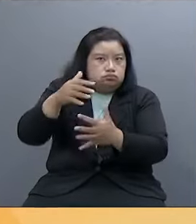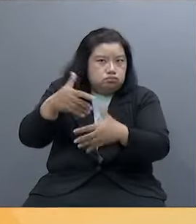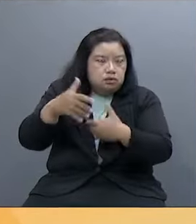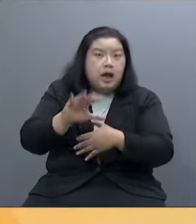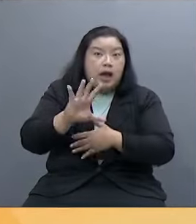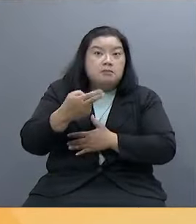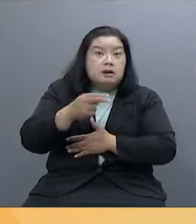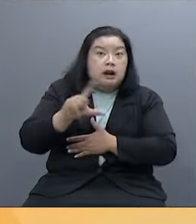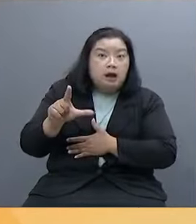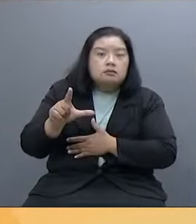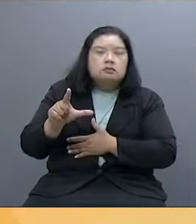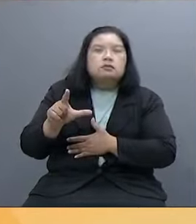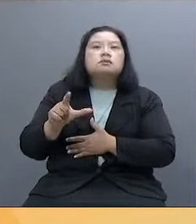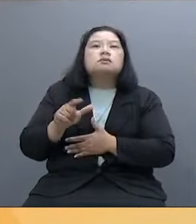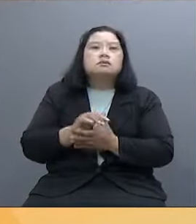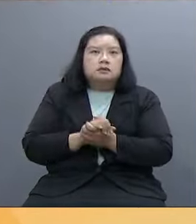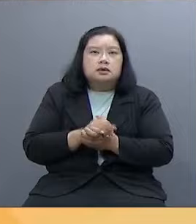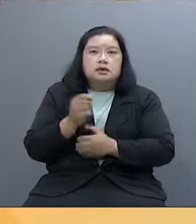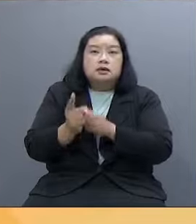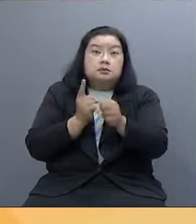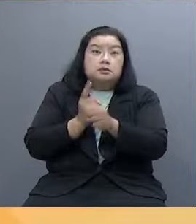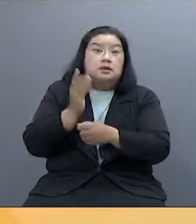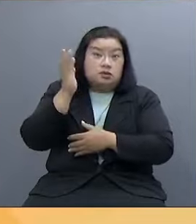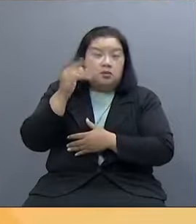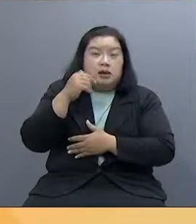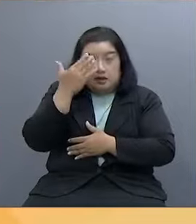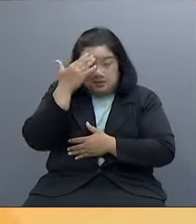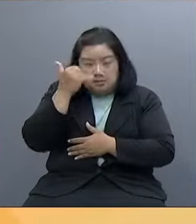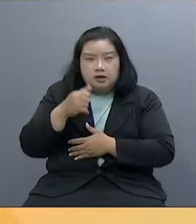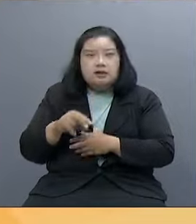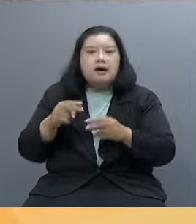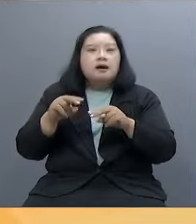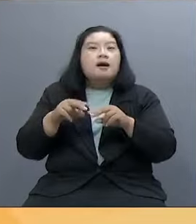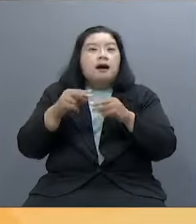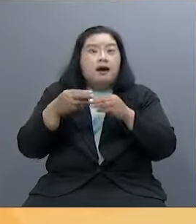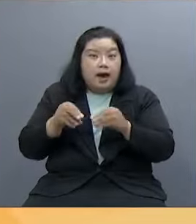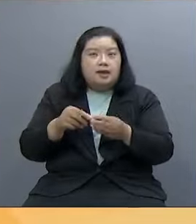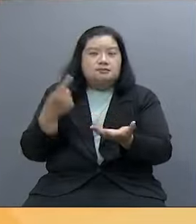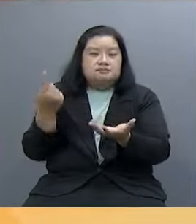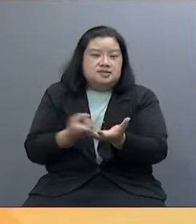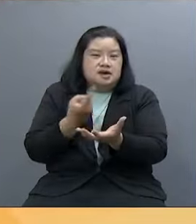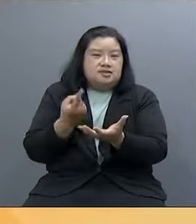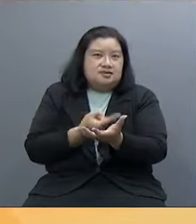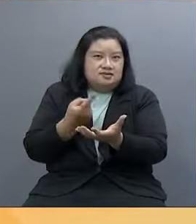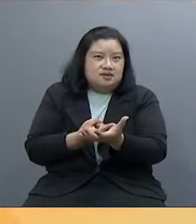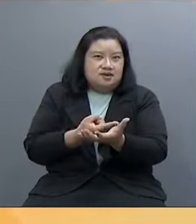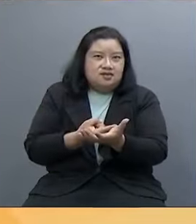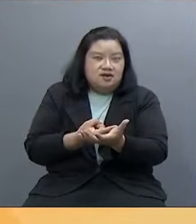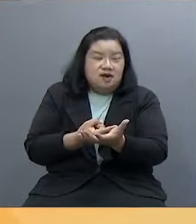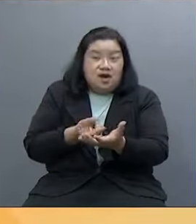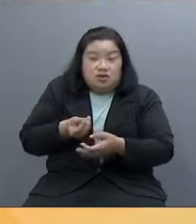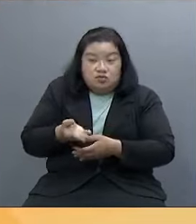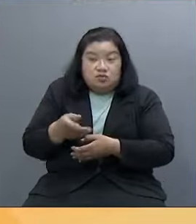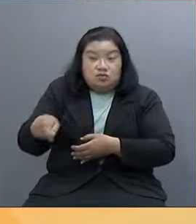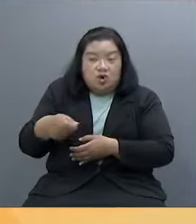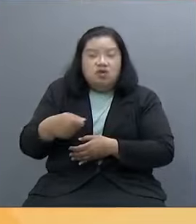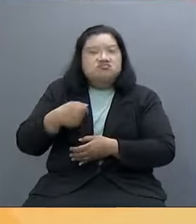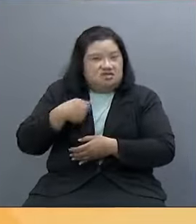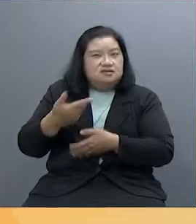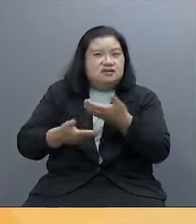ท ค่ะเพราะฉะนั้นปีหน้าเจอกันข้าวไข่เจียวข้าวไข่เจียว 20 บาทฉันจะเจอแม่ค้าชมัยพรแน่นอ